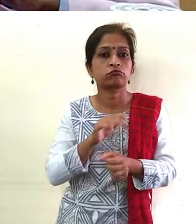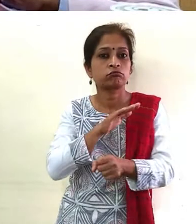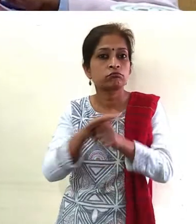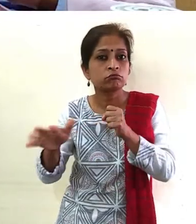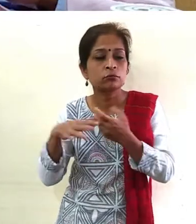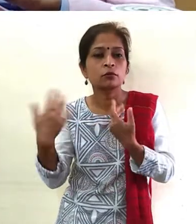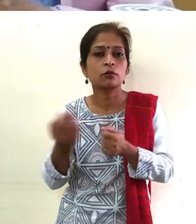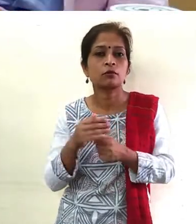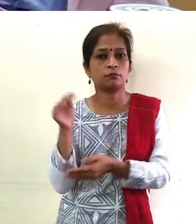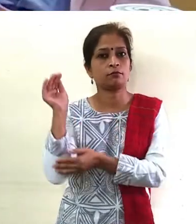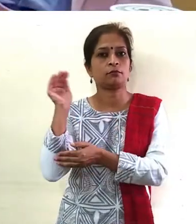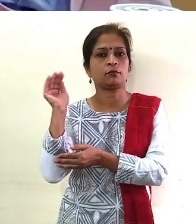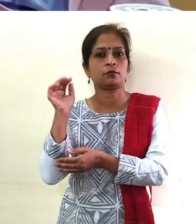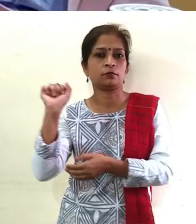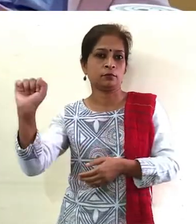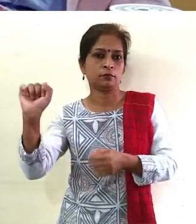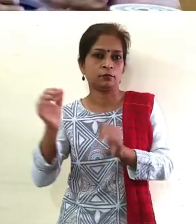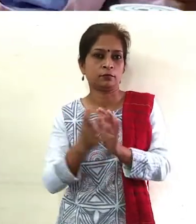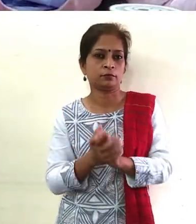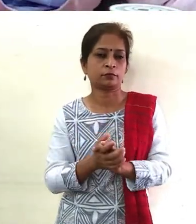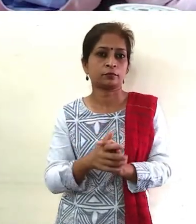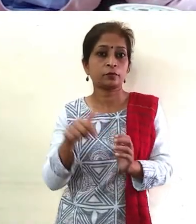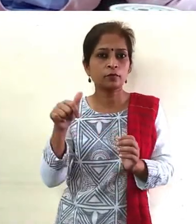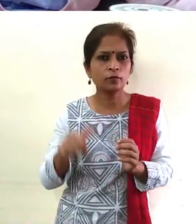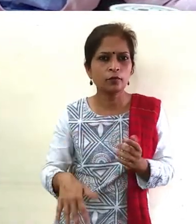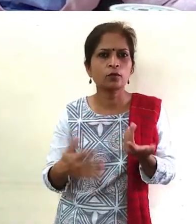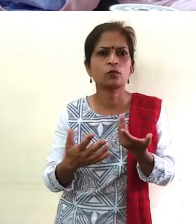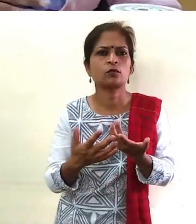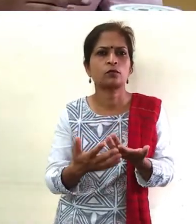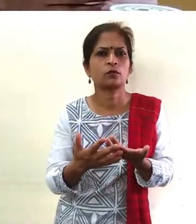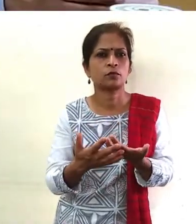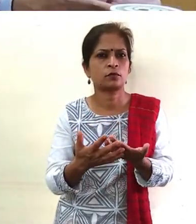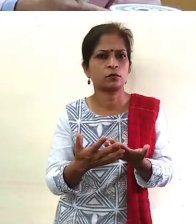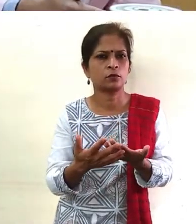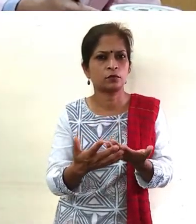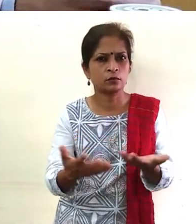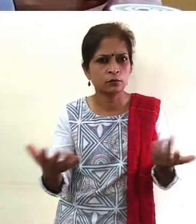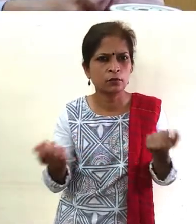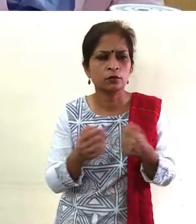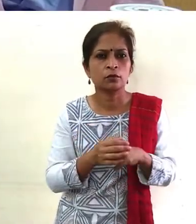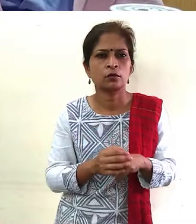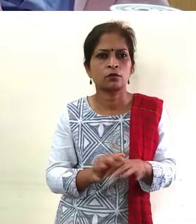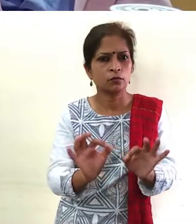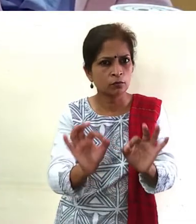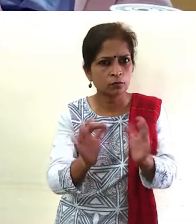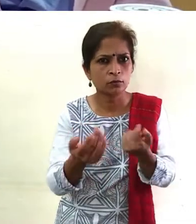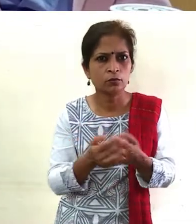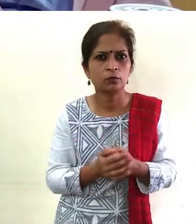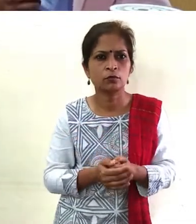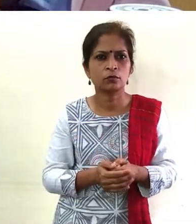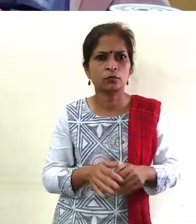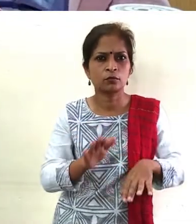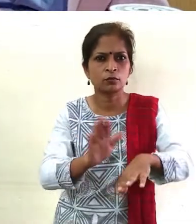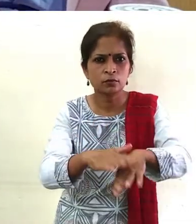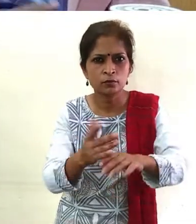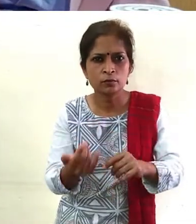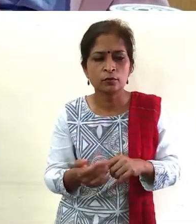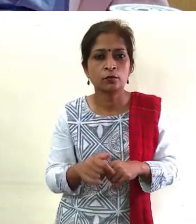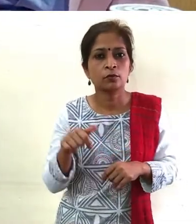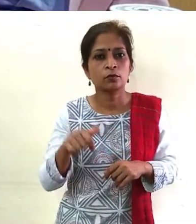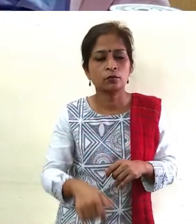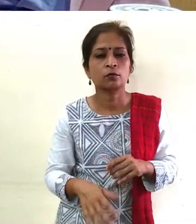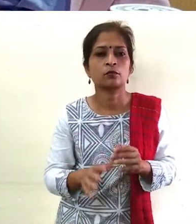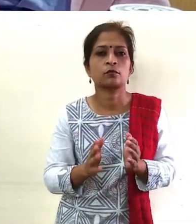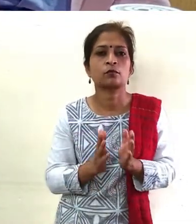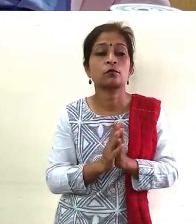काम महादेव का होता है। तो जब भी कोई चीज संभला हुआ है और उस पे हमारा पैर लग जाए तो हम याद करते हैं उस